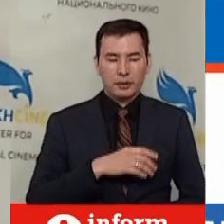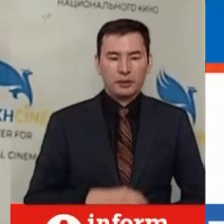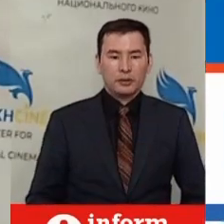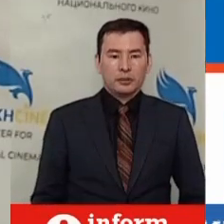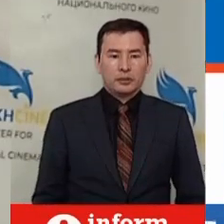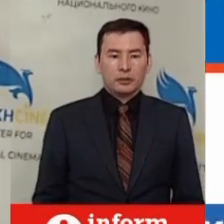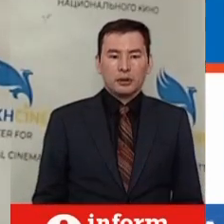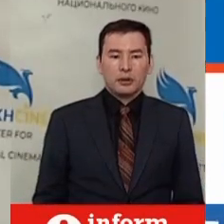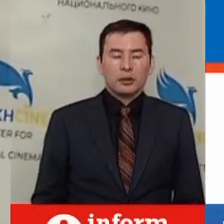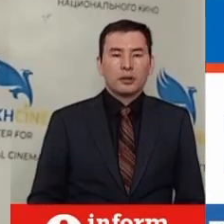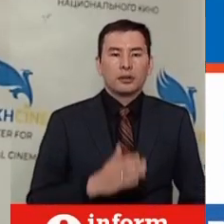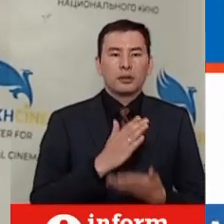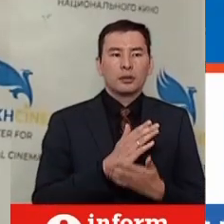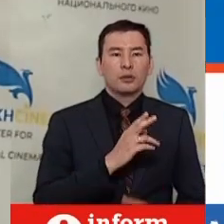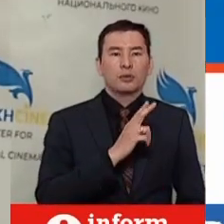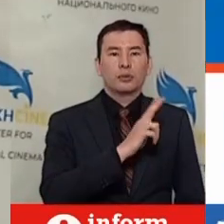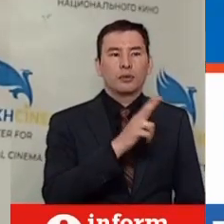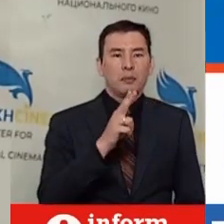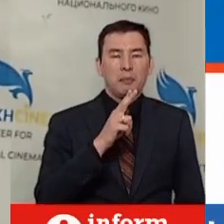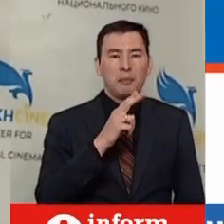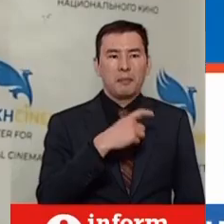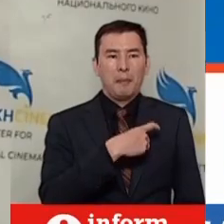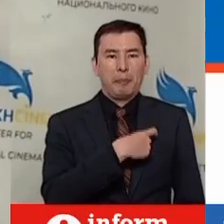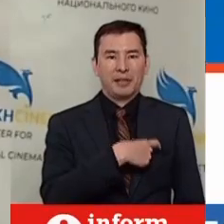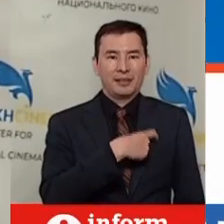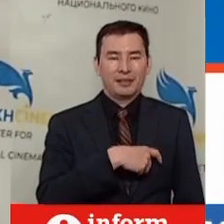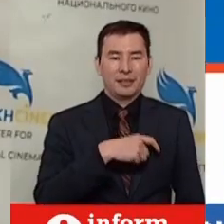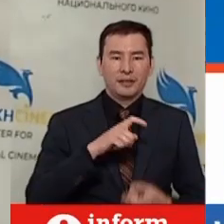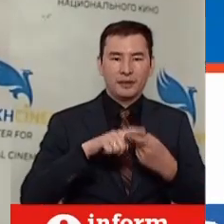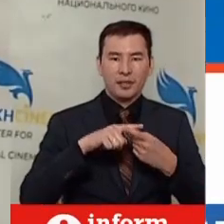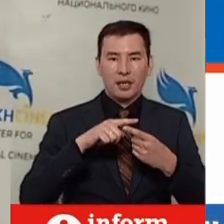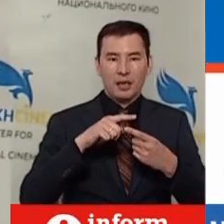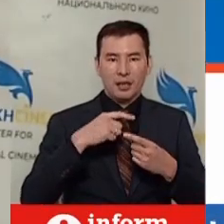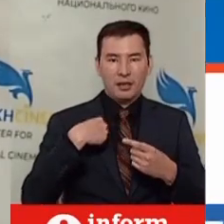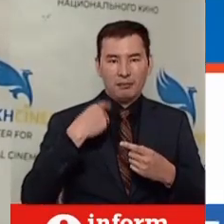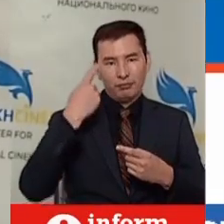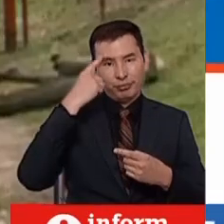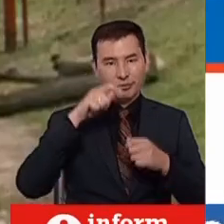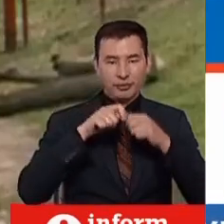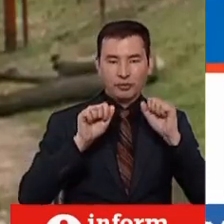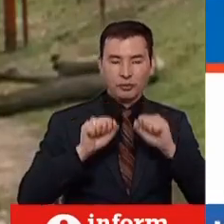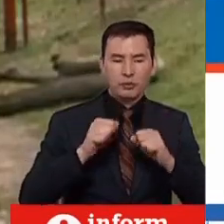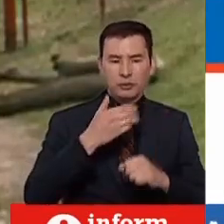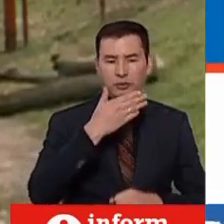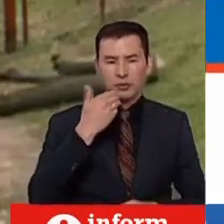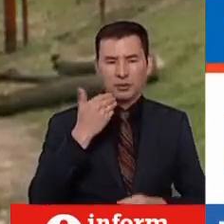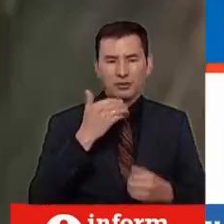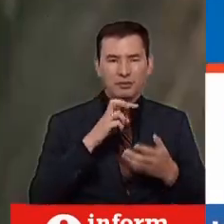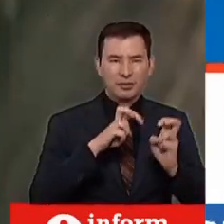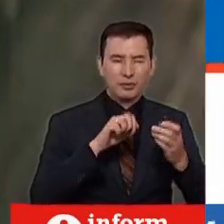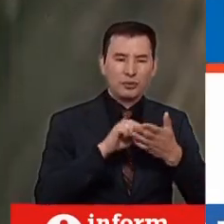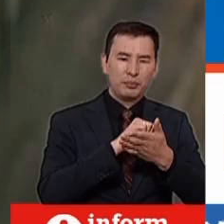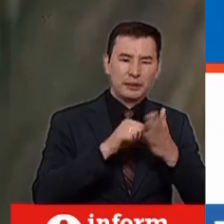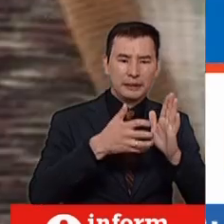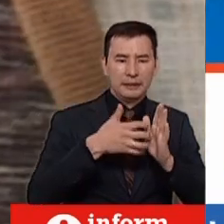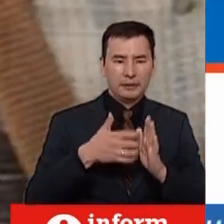кейбіреуінде патент жоқ авторский праваға. Кейбіреуінде жаңа қарызы бар, кейбіреуінде құжаттары толық емес. Бүгінде конкурстың бірінші кезеңі